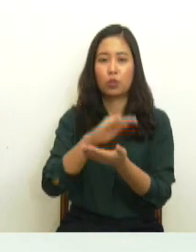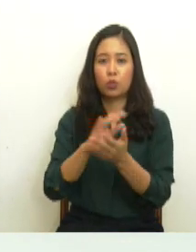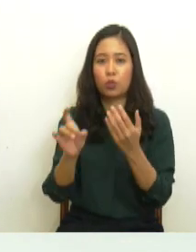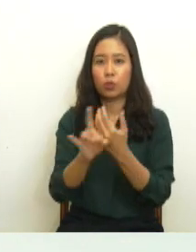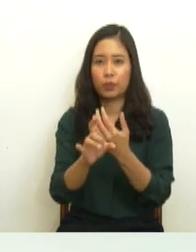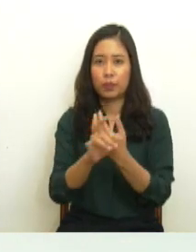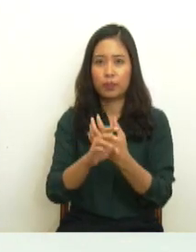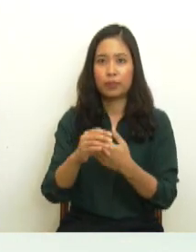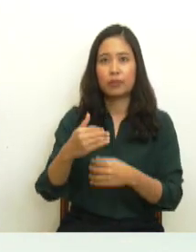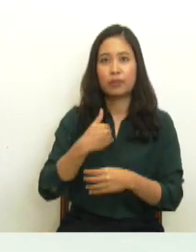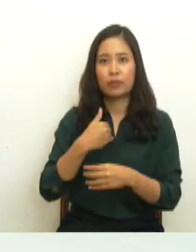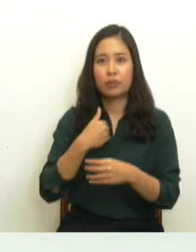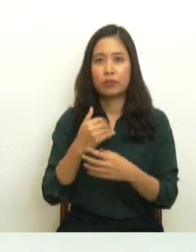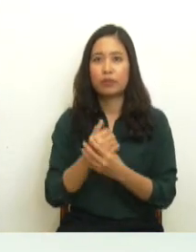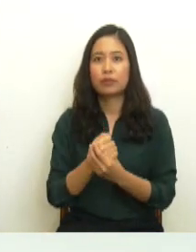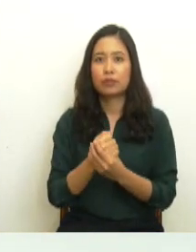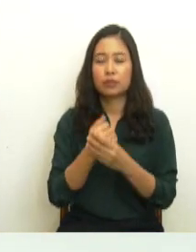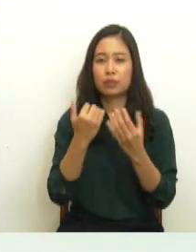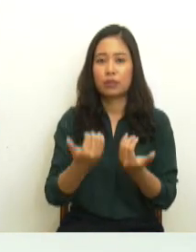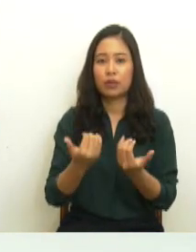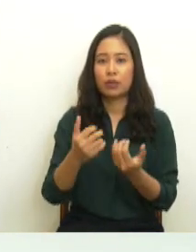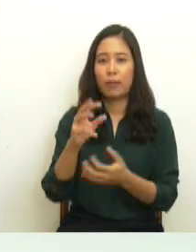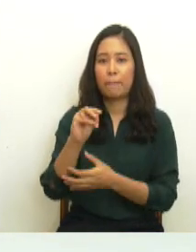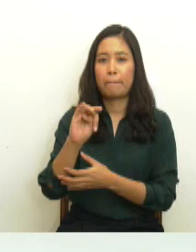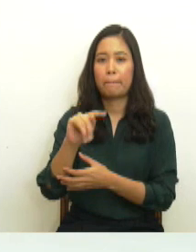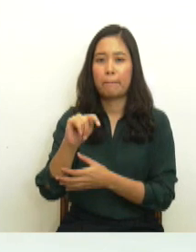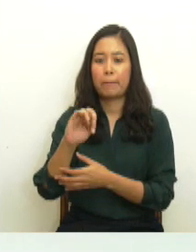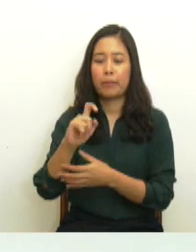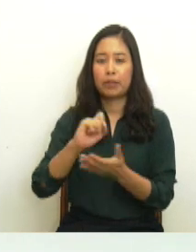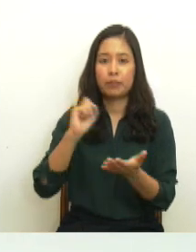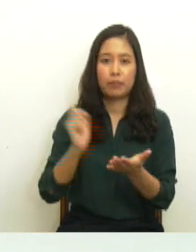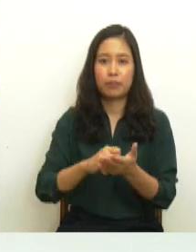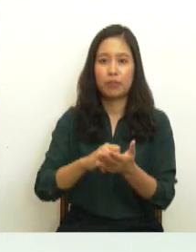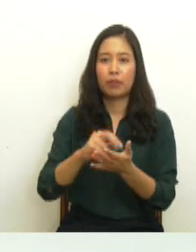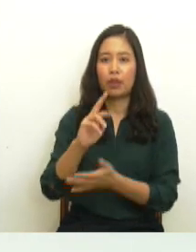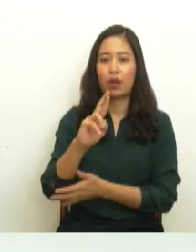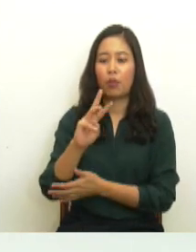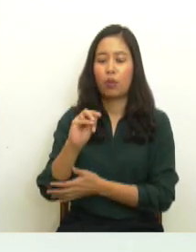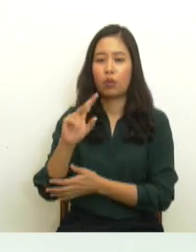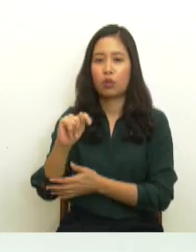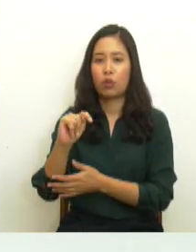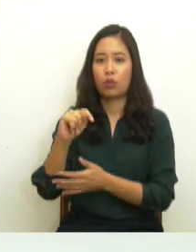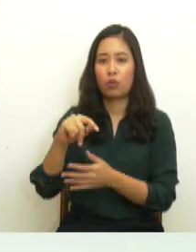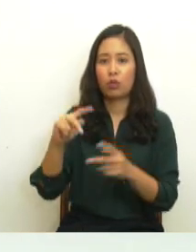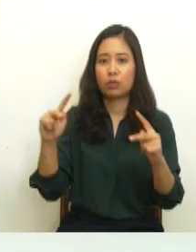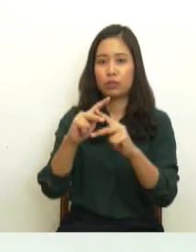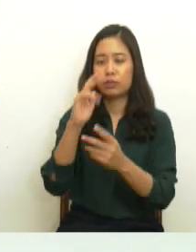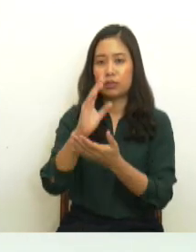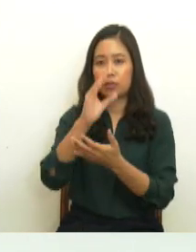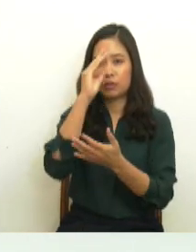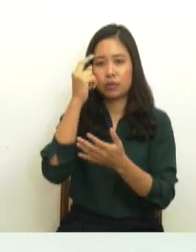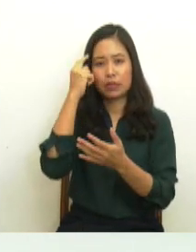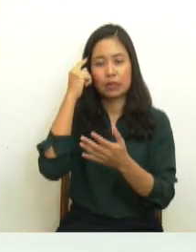ใต้กรอบแนวคิดที่ท่านมนตรีณัฐพลที่ส่วนได้กรุณาได้ถ้าเป็นผู้ริเริ่ม